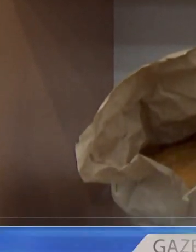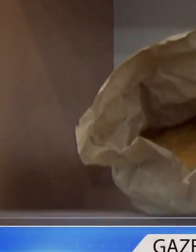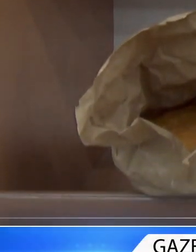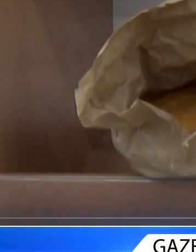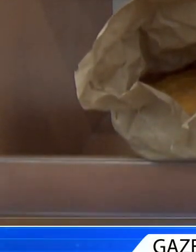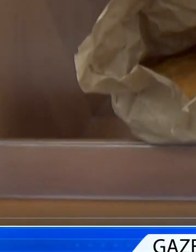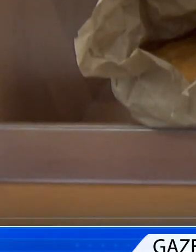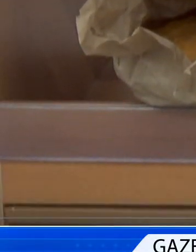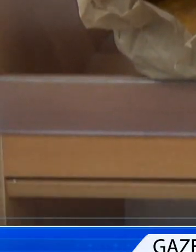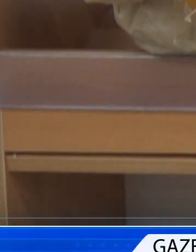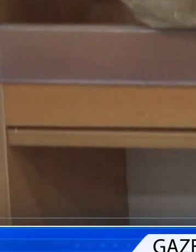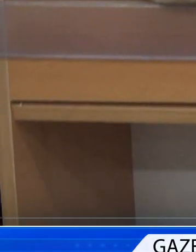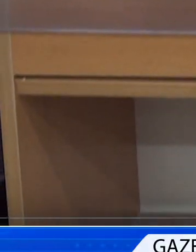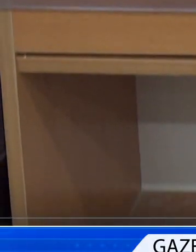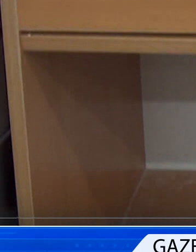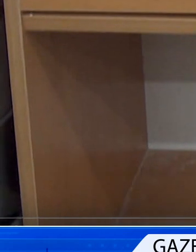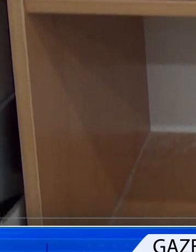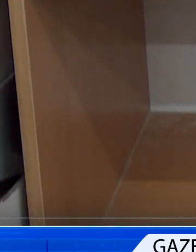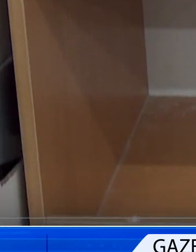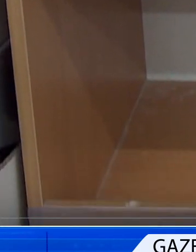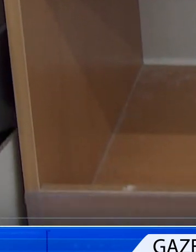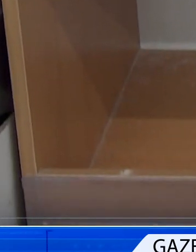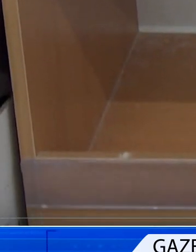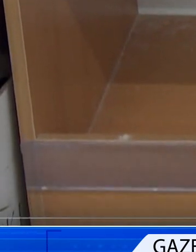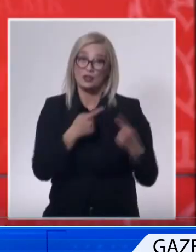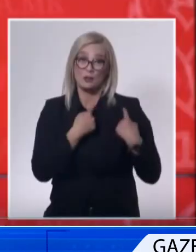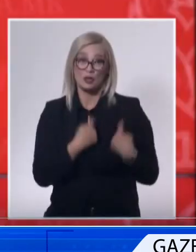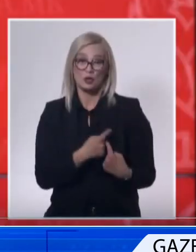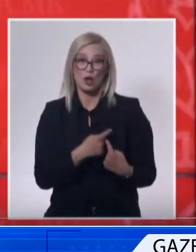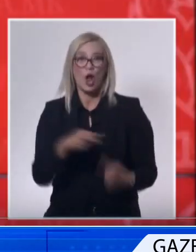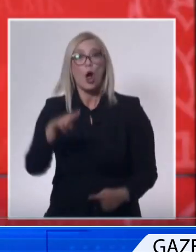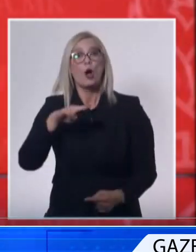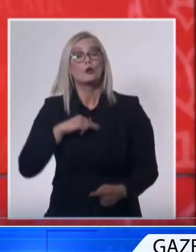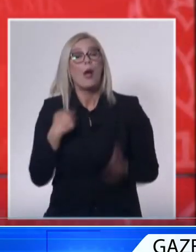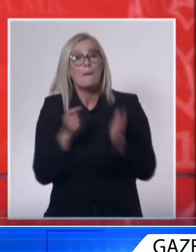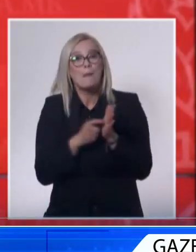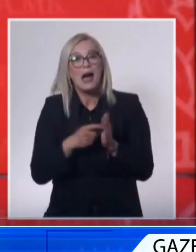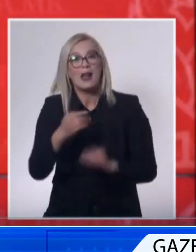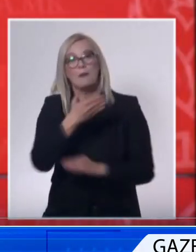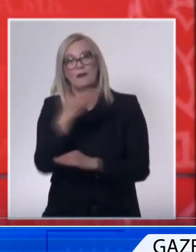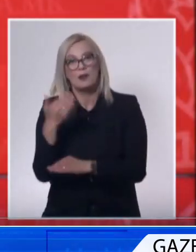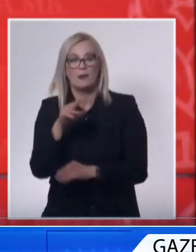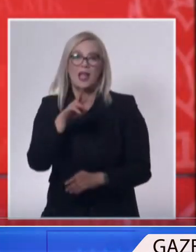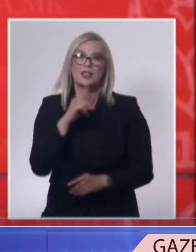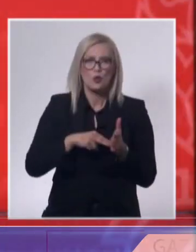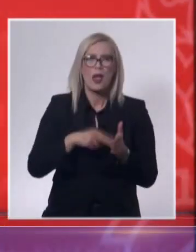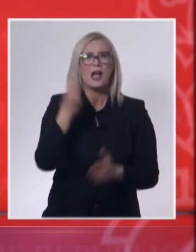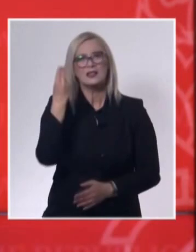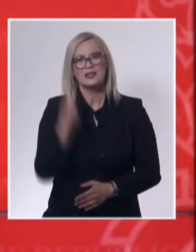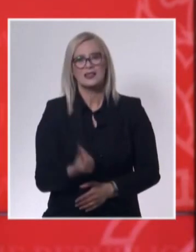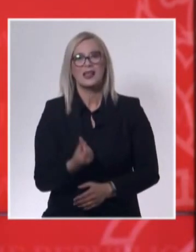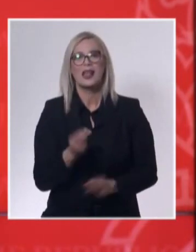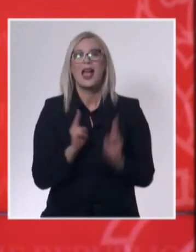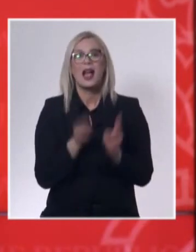Pas ngrirjes së çmimit të bukës, vjen edhe një lajm i mirë për qytetarët. Kryeministri Dimitar Kovacevski, së bashku me Ministrin e